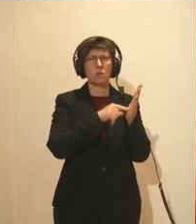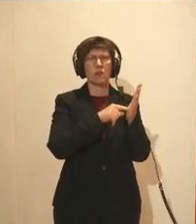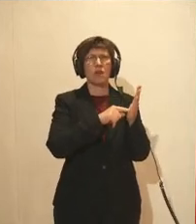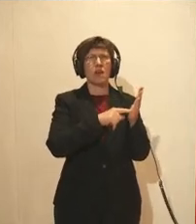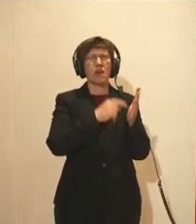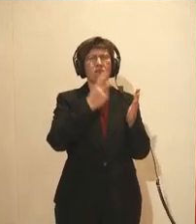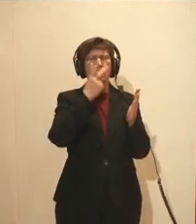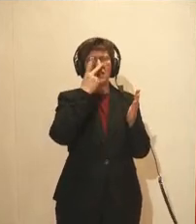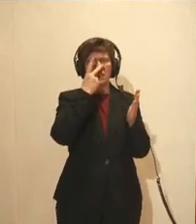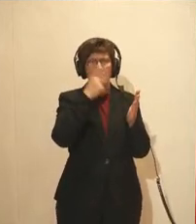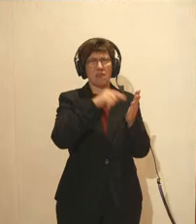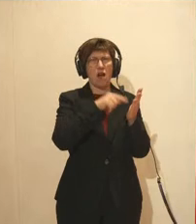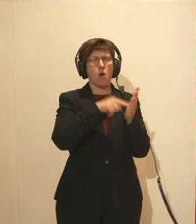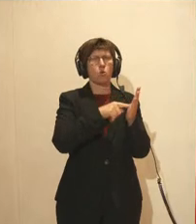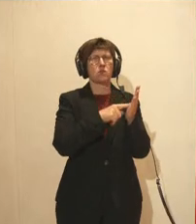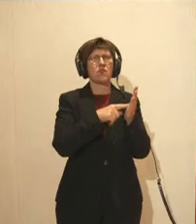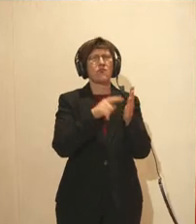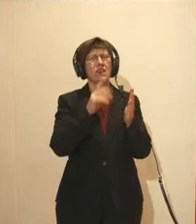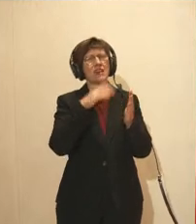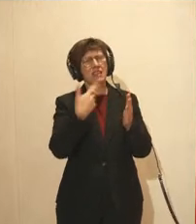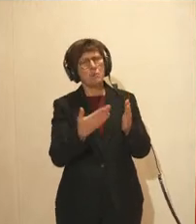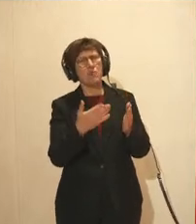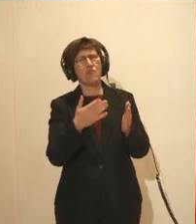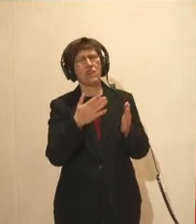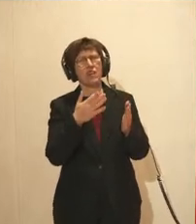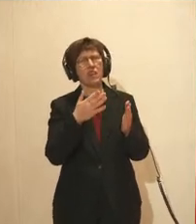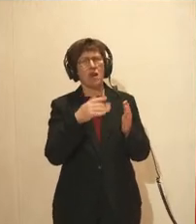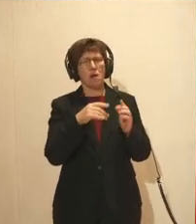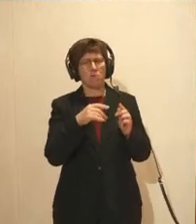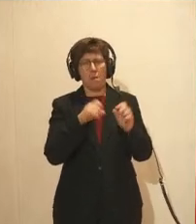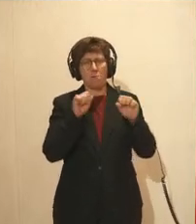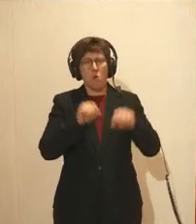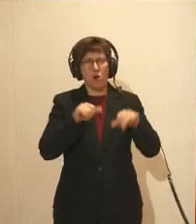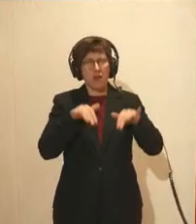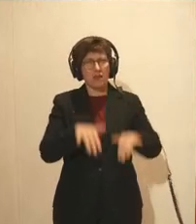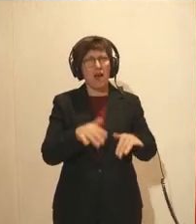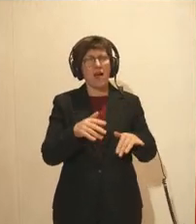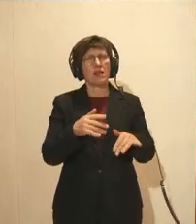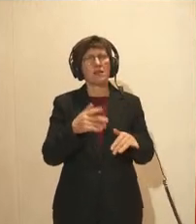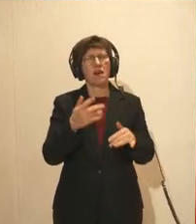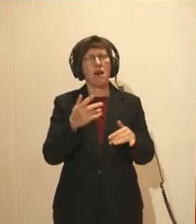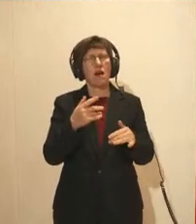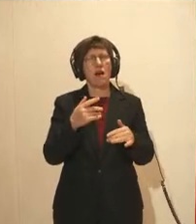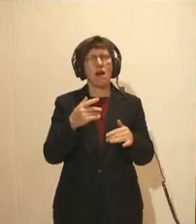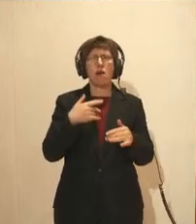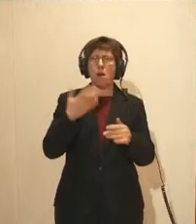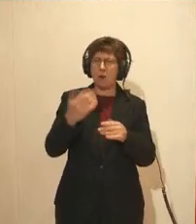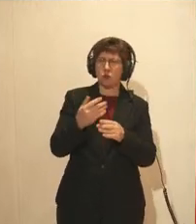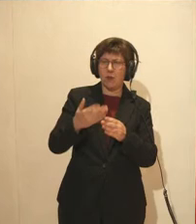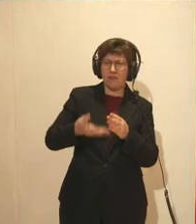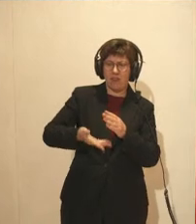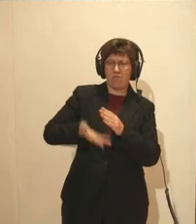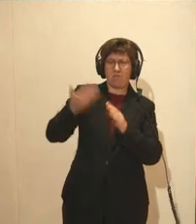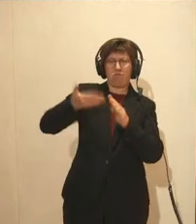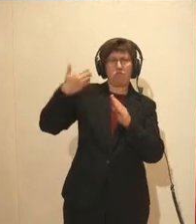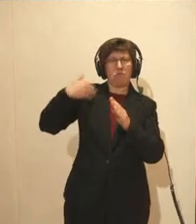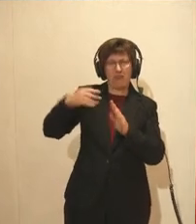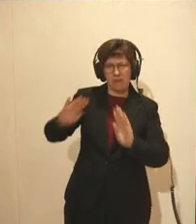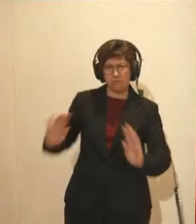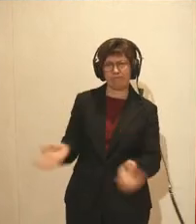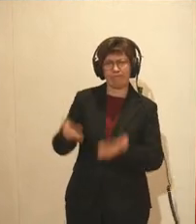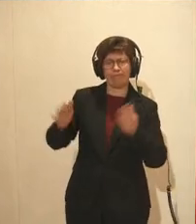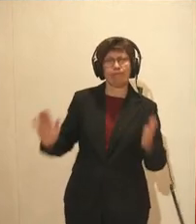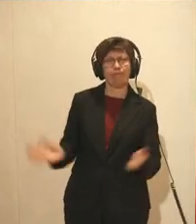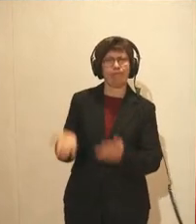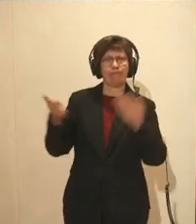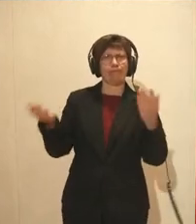mehr grad ist auch wir eine strategie wir schaffen